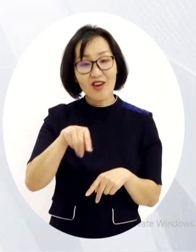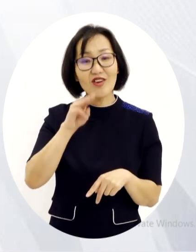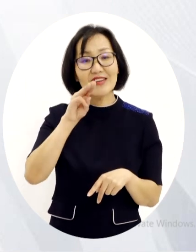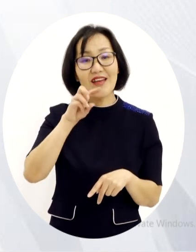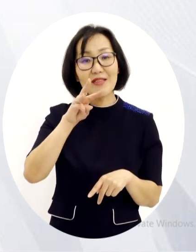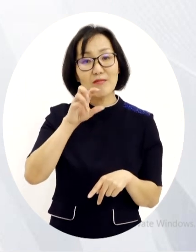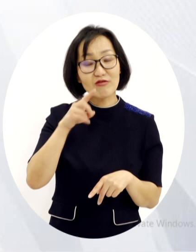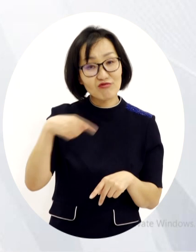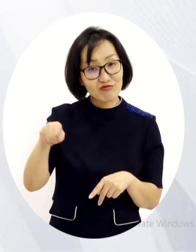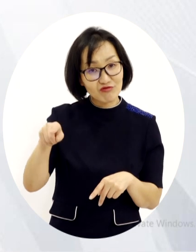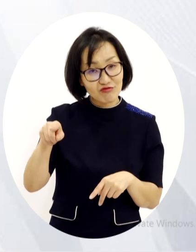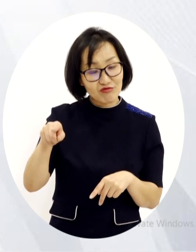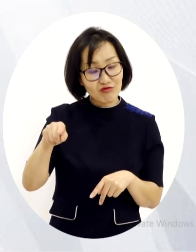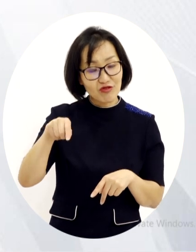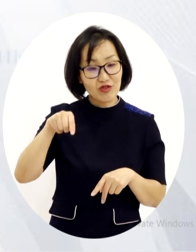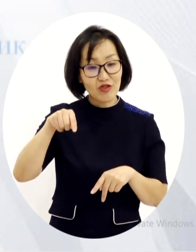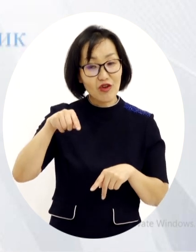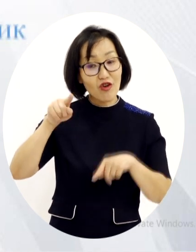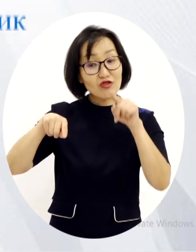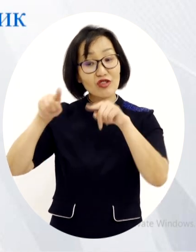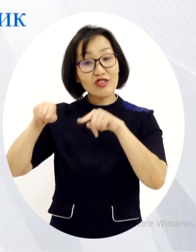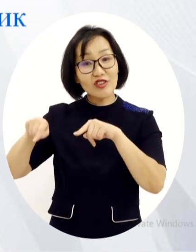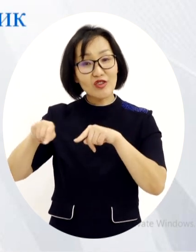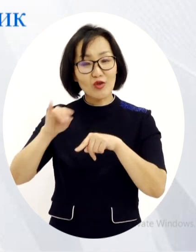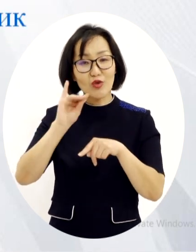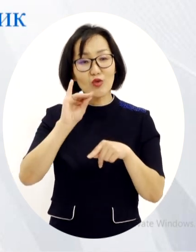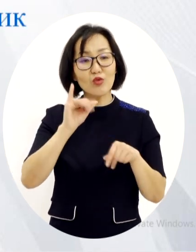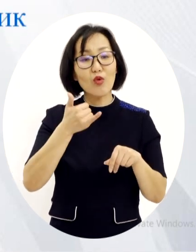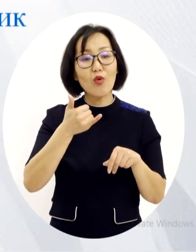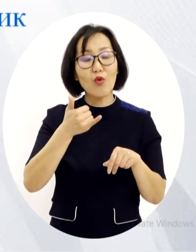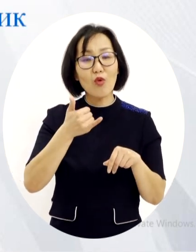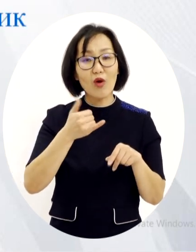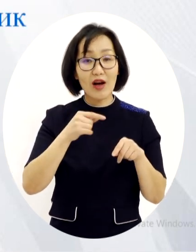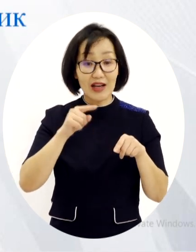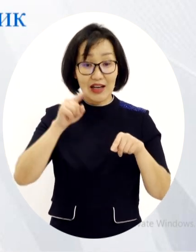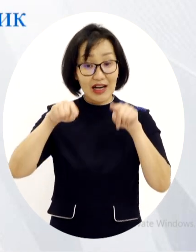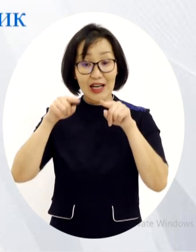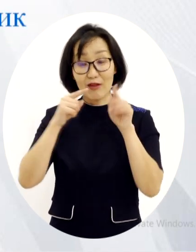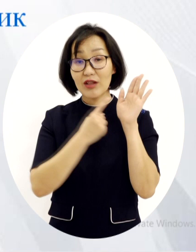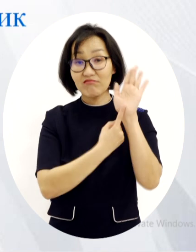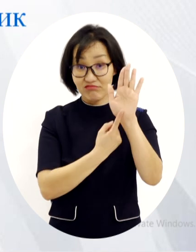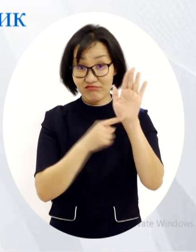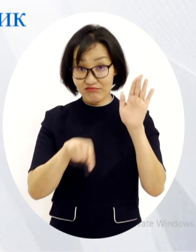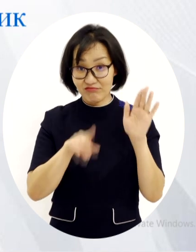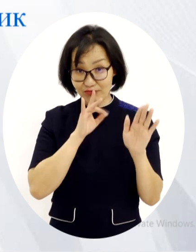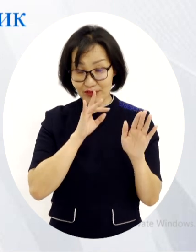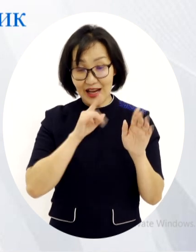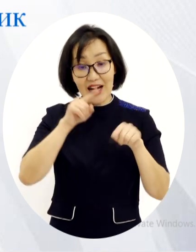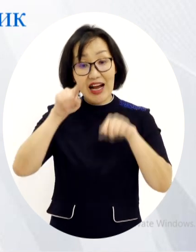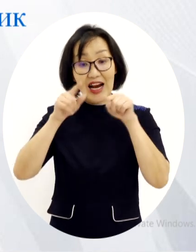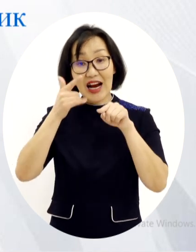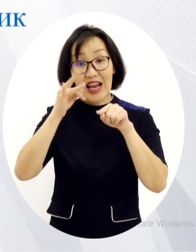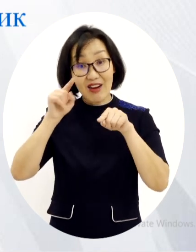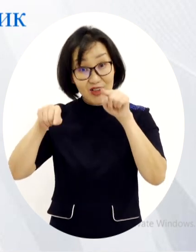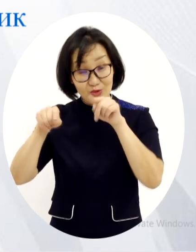тэлмэнгийн өсөлтийг өнөөдрийнхөө хичээлээр юугаар дүрслэх нь вэ? Графикаар дүрслэх нь байна.